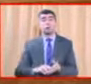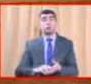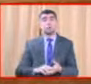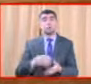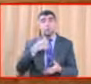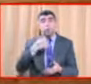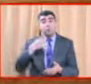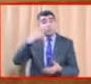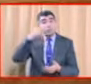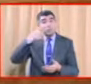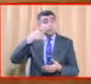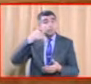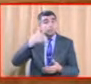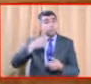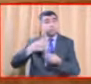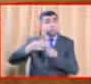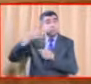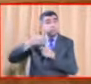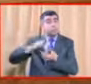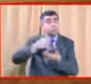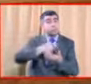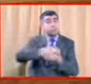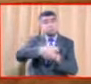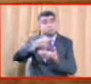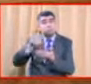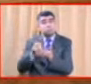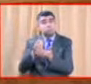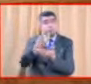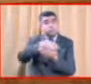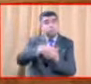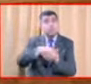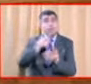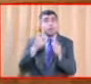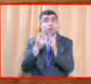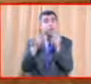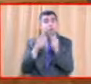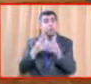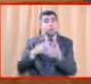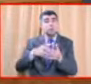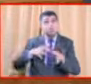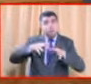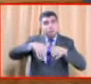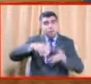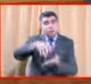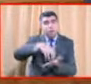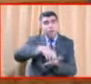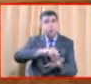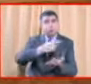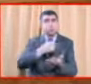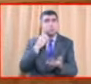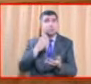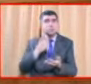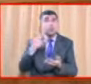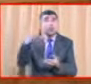ومن الهاتف النقال عبر الاتصالات الأرضية وأيضا عبر